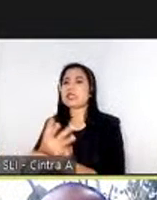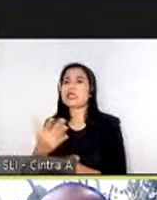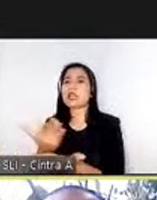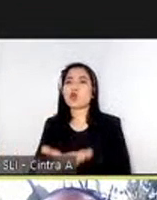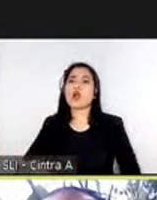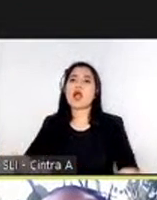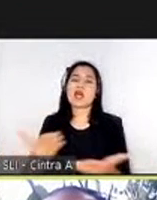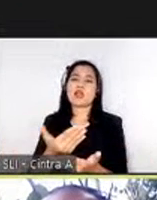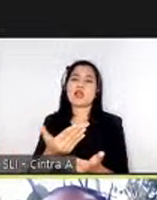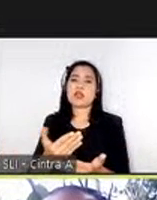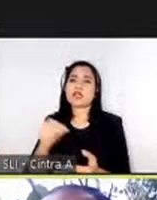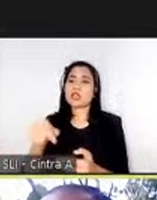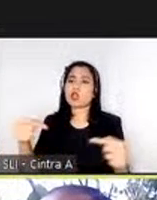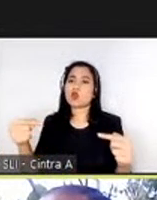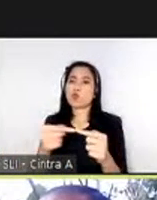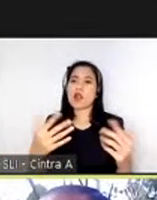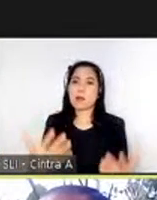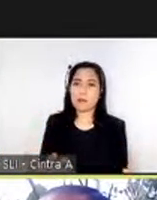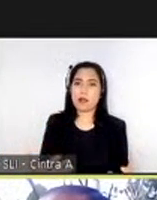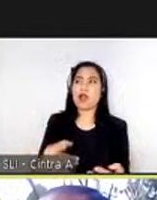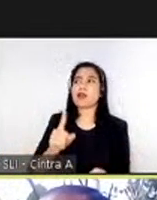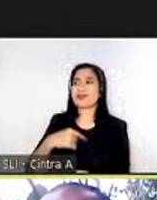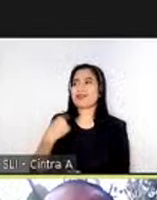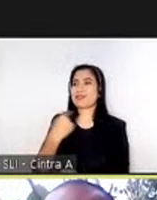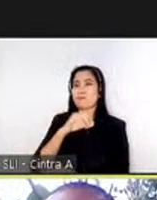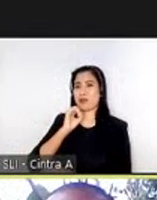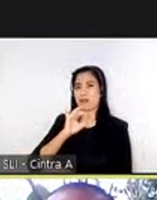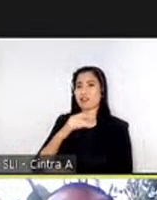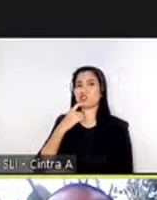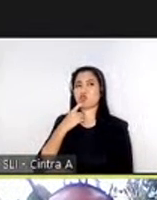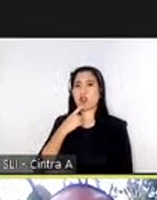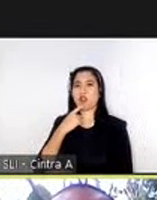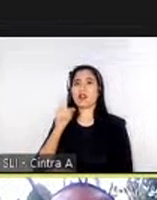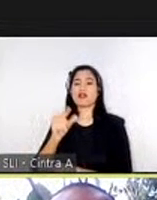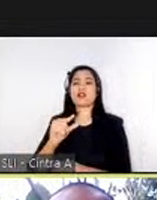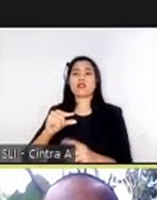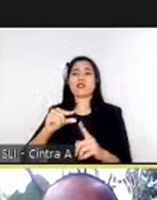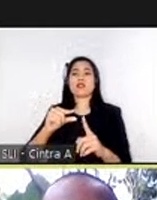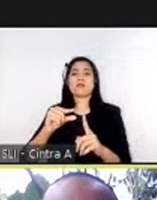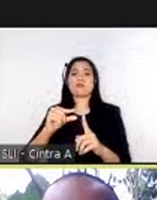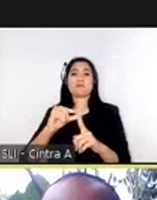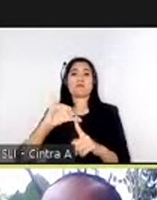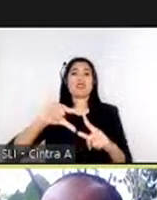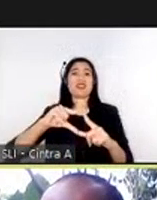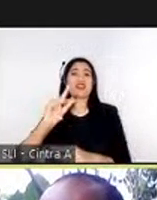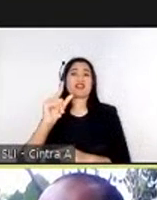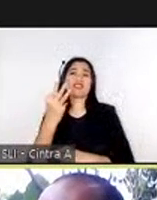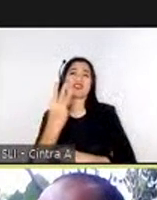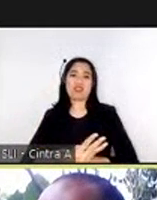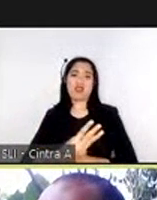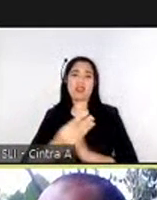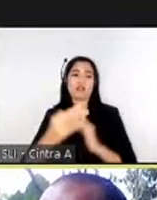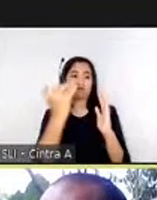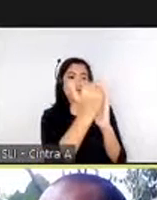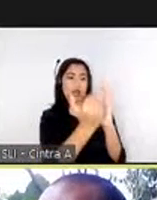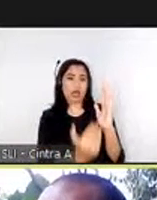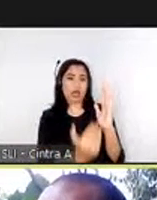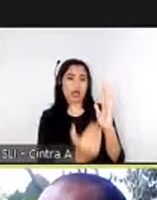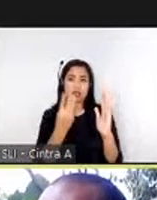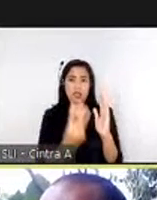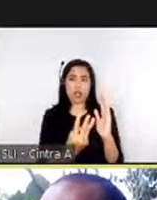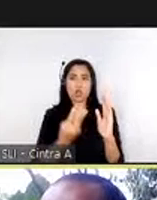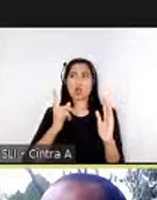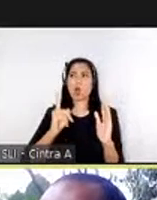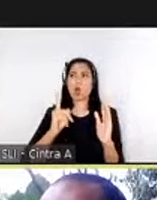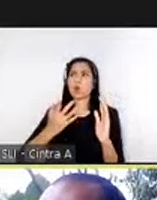kaitannya dengan apa yang kita sebut sebagai e pilar ketiga nah kalau dulu Undang saya lupa ini ada di